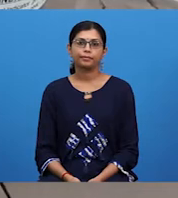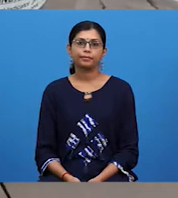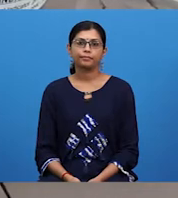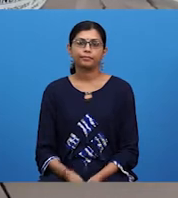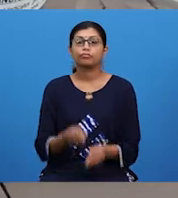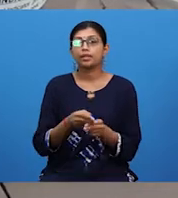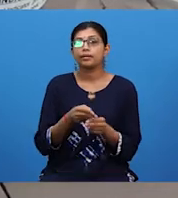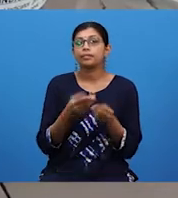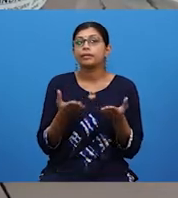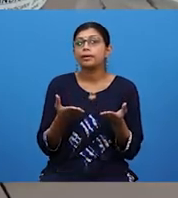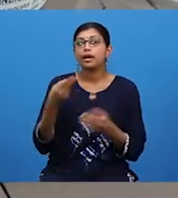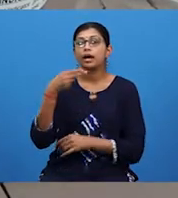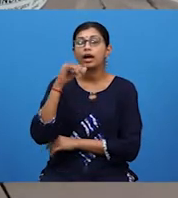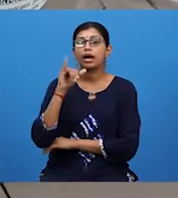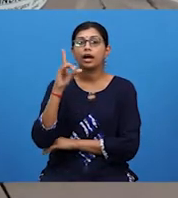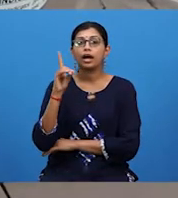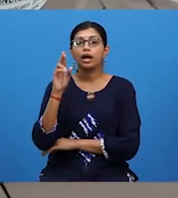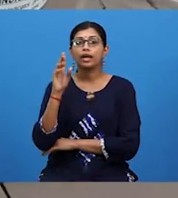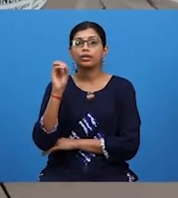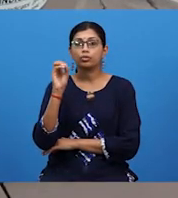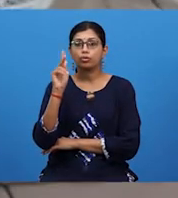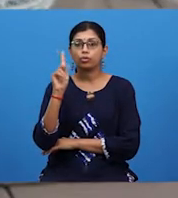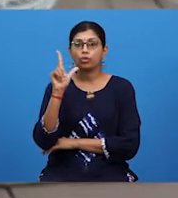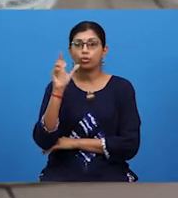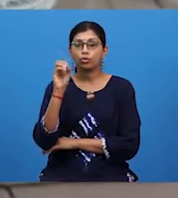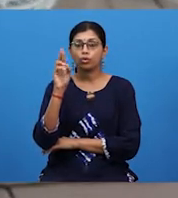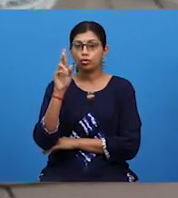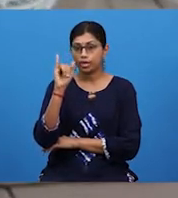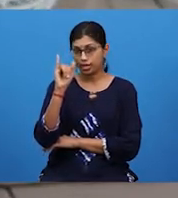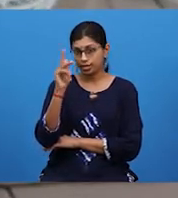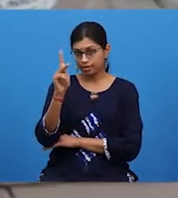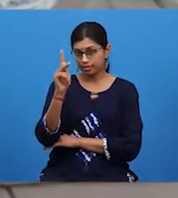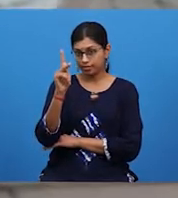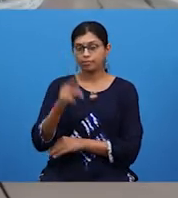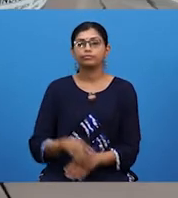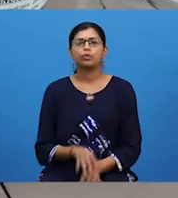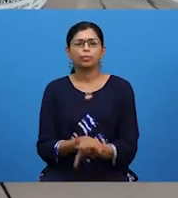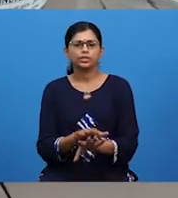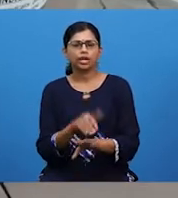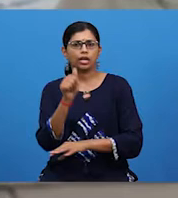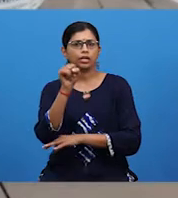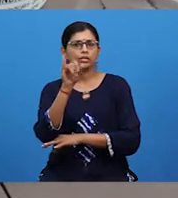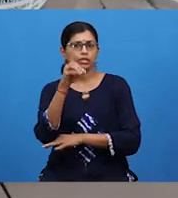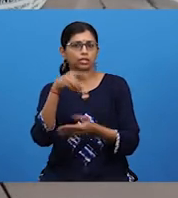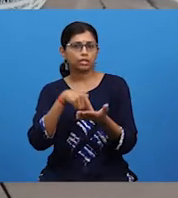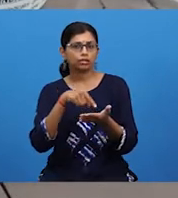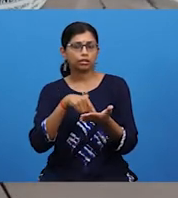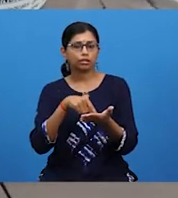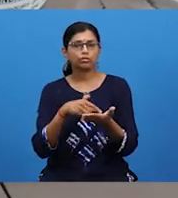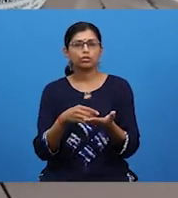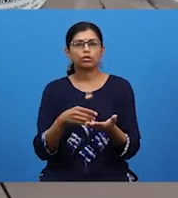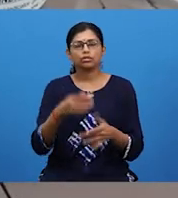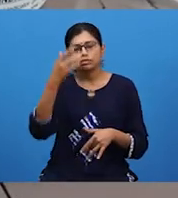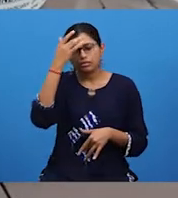Jadi nama asid ini ialah asid hidroklorik. Asid hidroklorik yang berlebihan akan menyebabkan pesakit gastrik